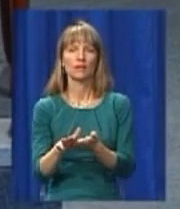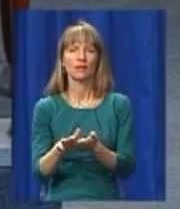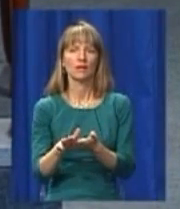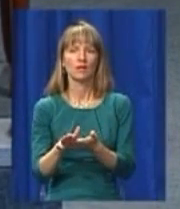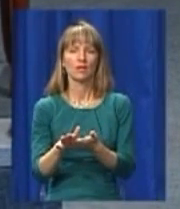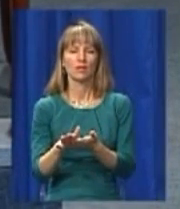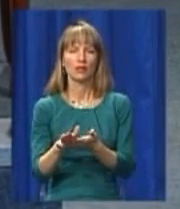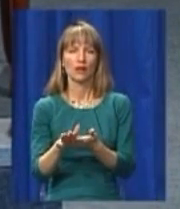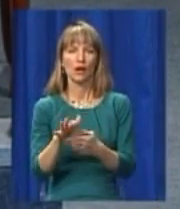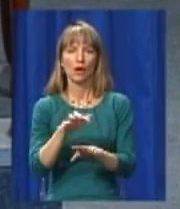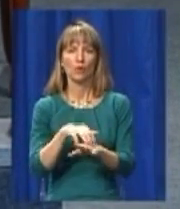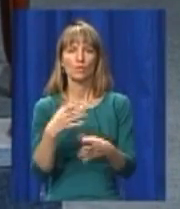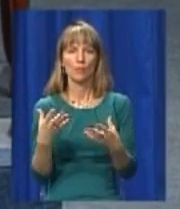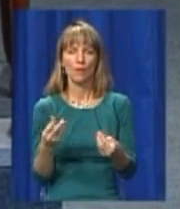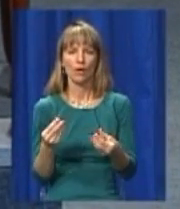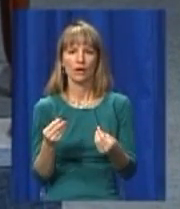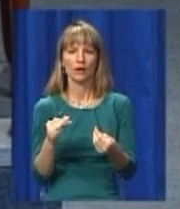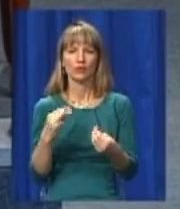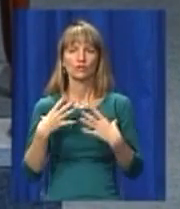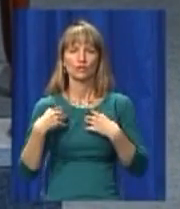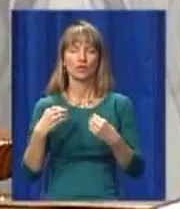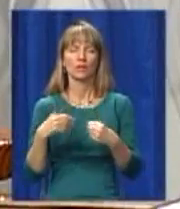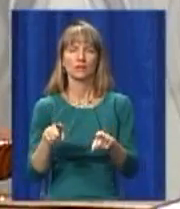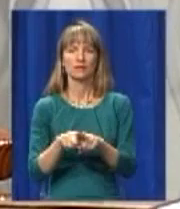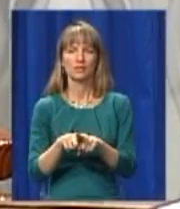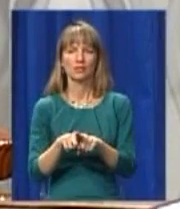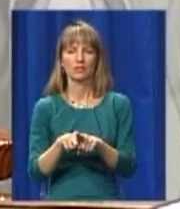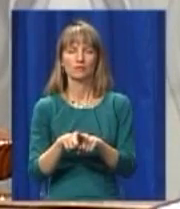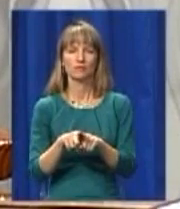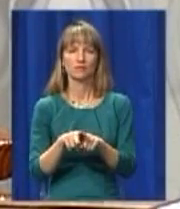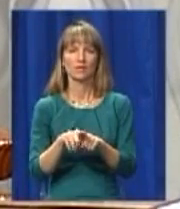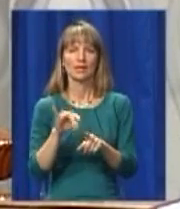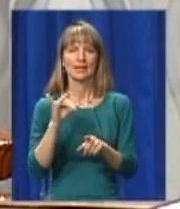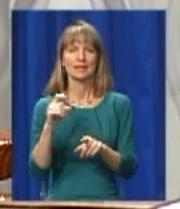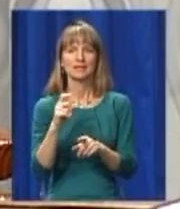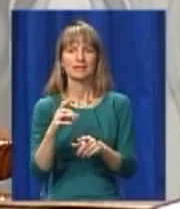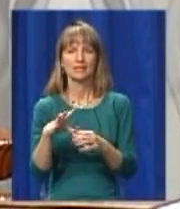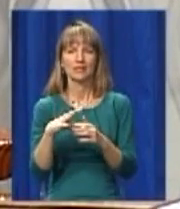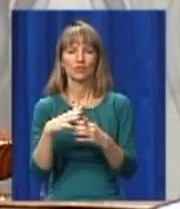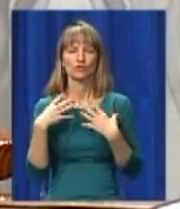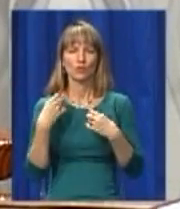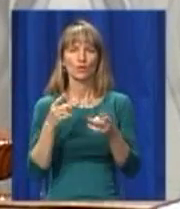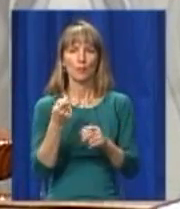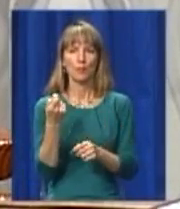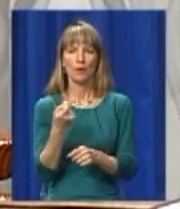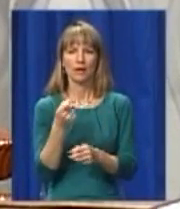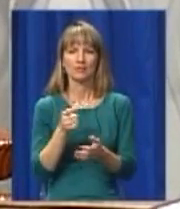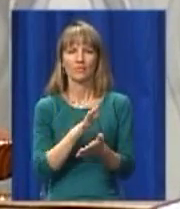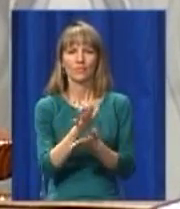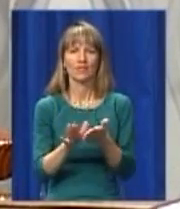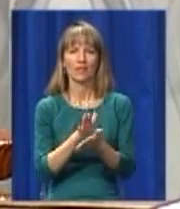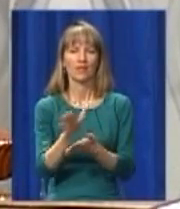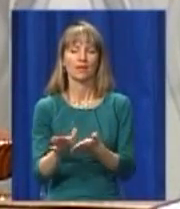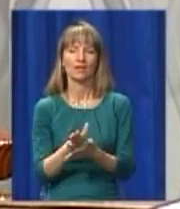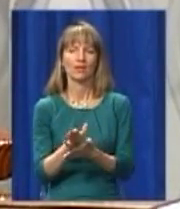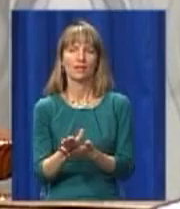же помыла, кот мокрый, точнее, да? И шерсть вот такая вся, ну, шерсти, из всей шерсти осталась вот сторечка. И я его давай втирать.